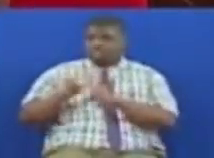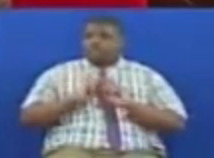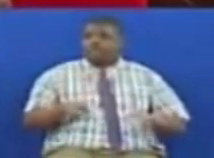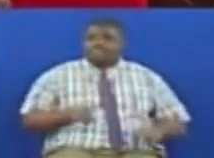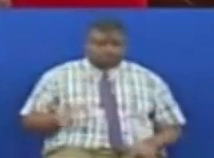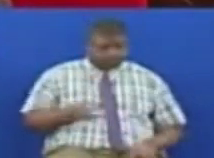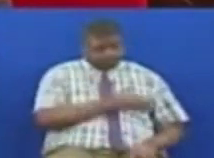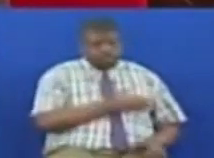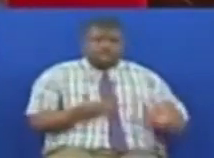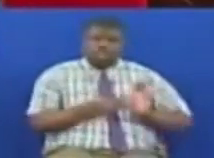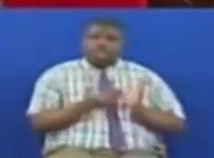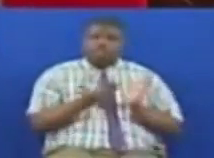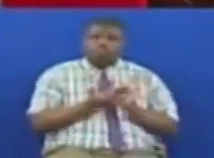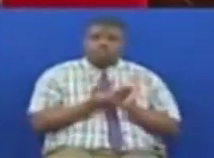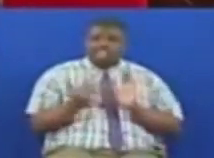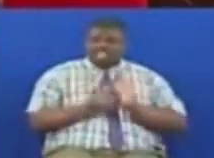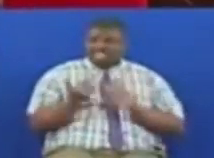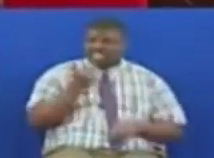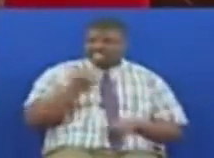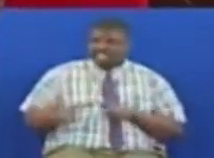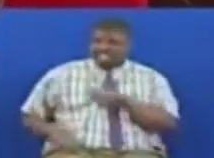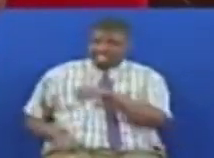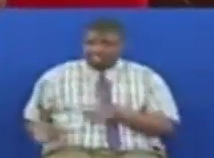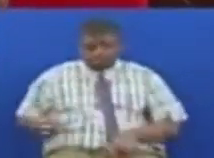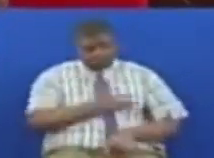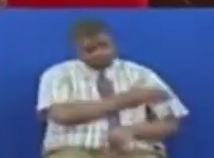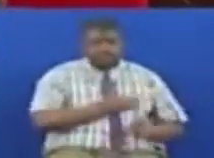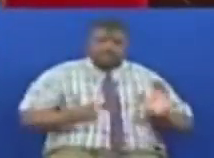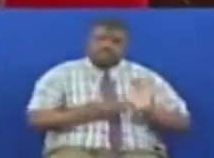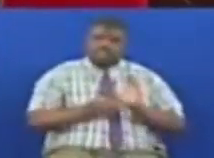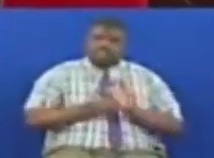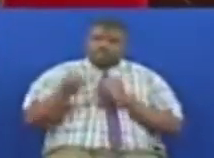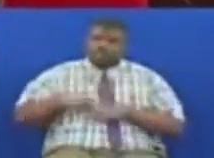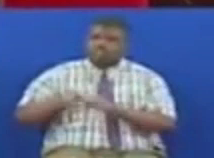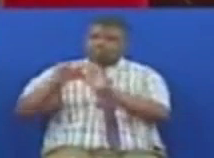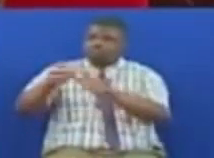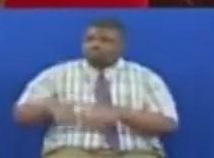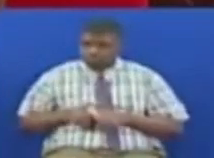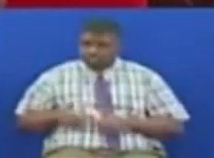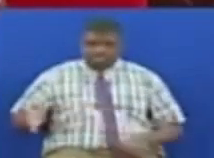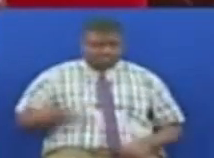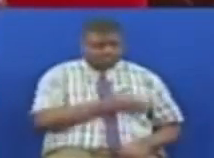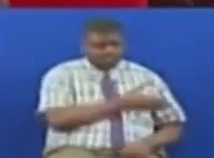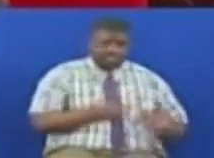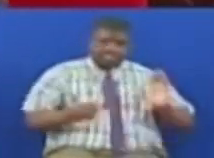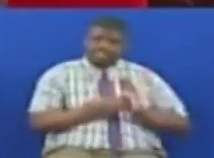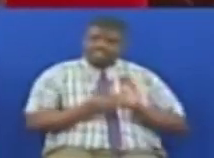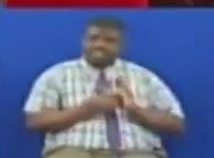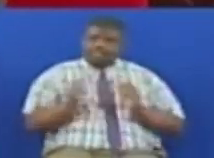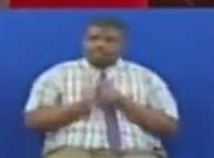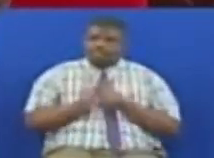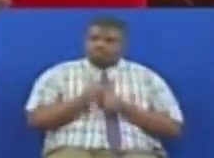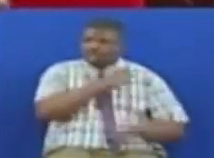4, sheria ya shule ya sheria ya Tanzania sura ya 425, sheria ya uendeshaji wa bunge sura ya 115, sheria ya masuala